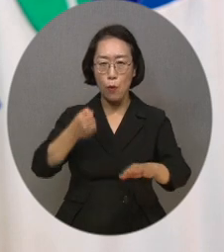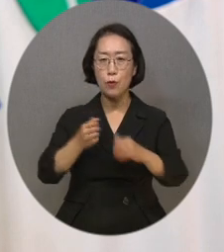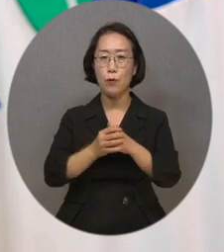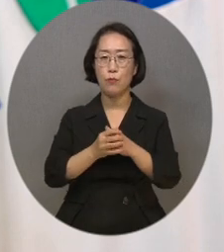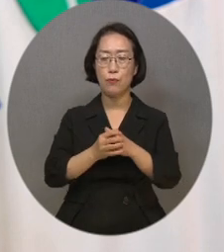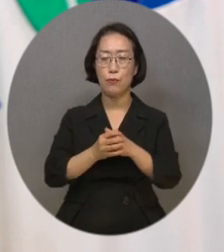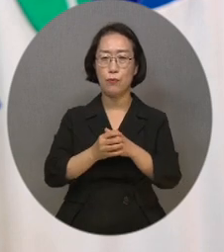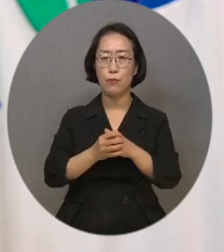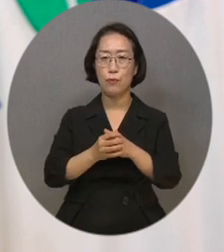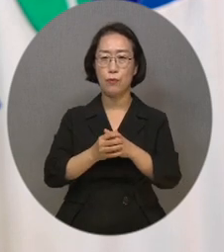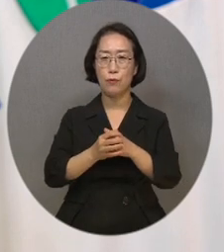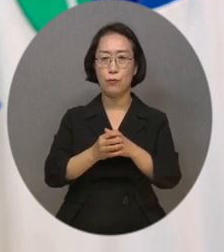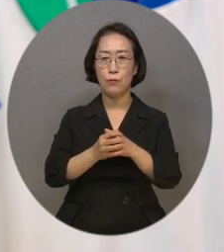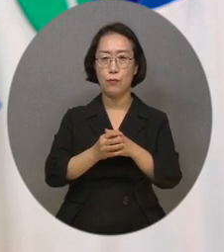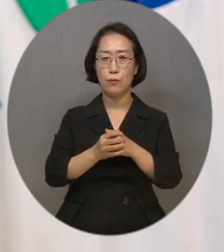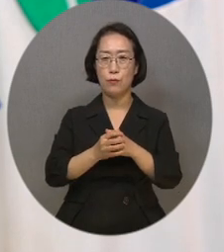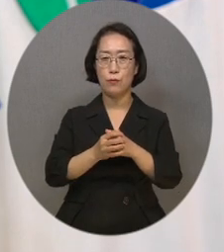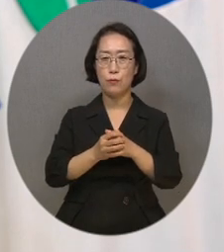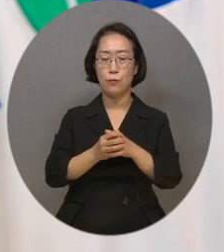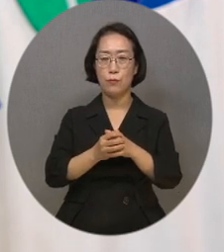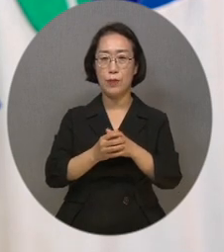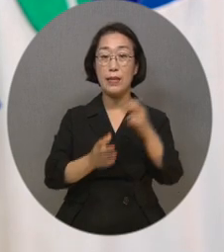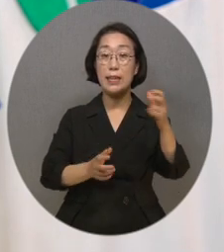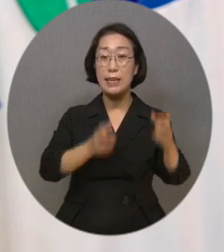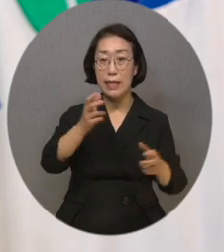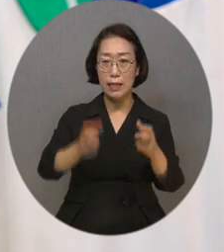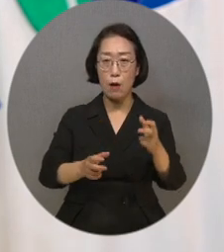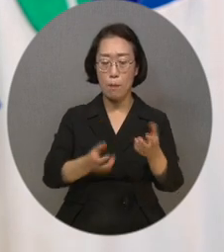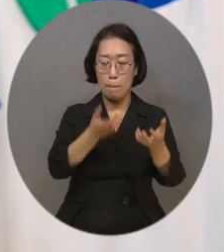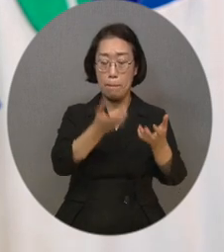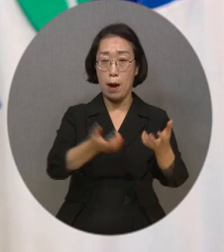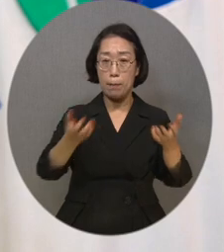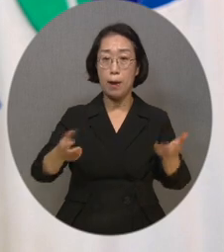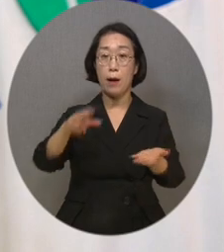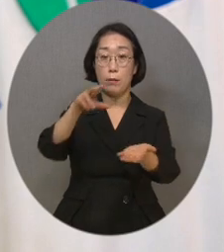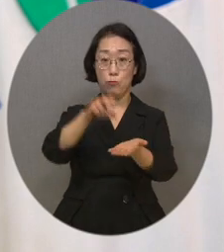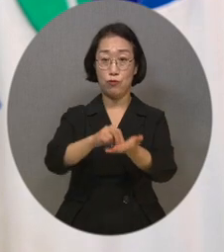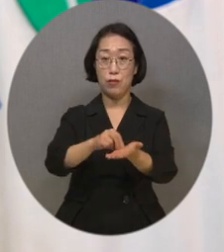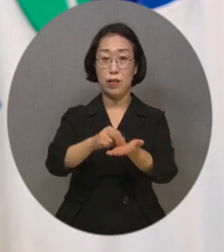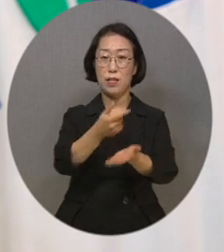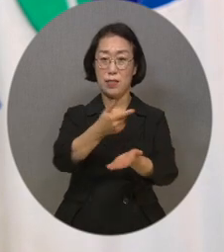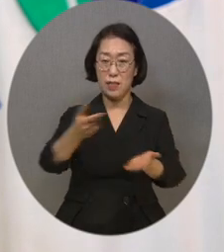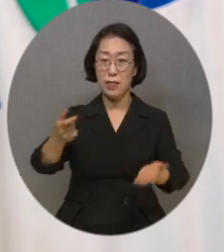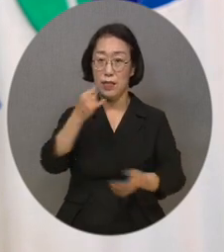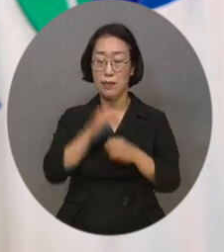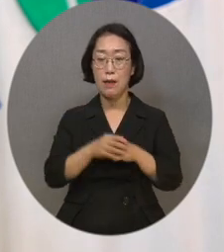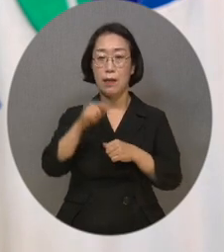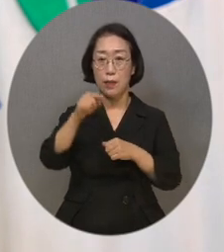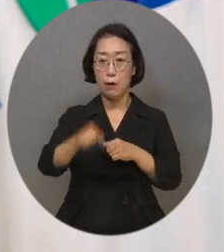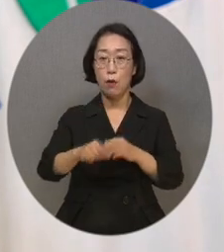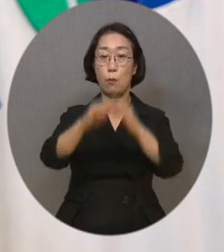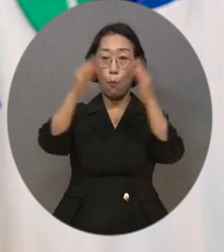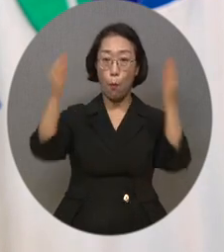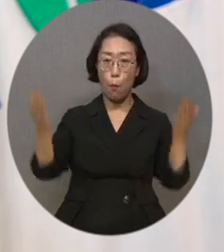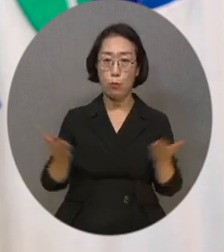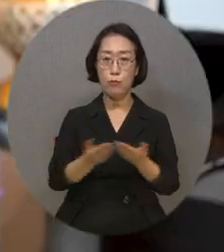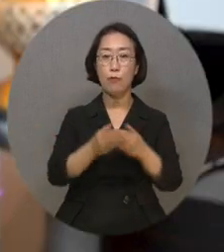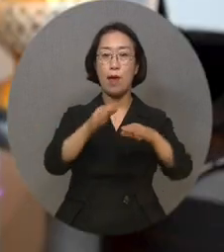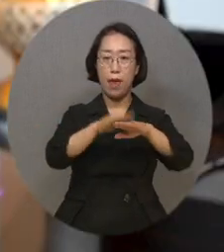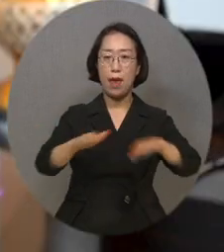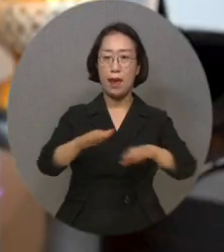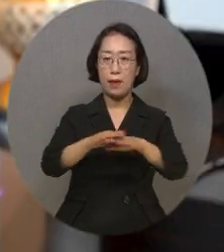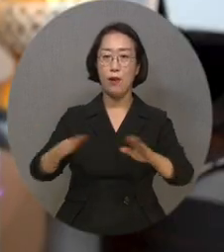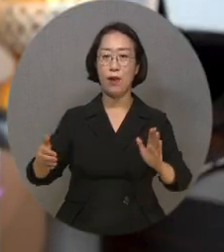산단의 입주 기업 문제가 굉장히 큰 이슈가 된 게 있었는데 그것까지도 다 해결을